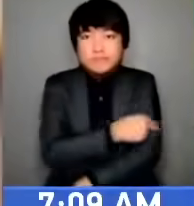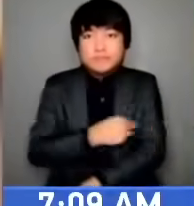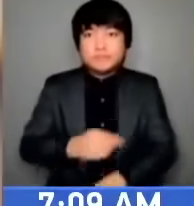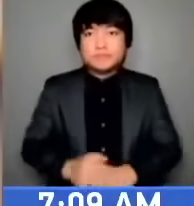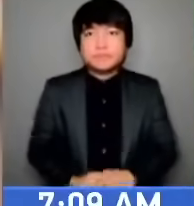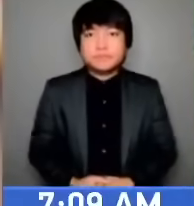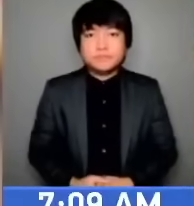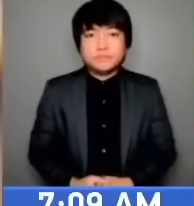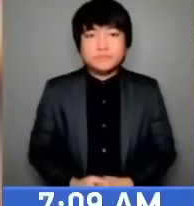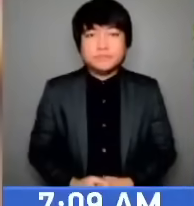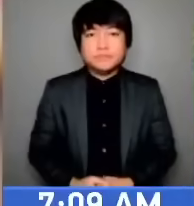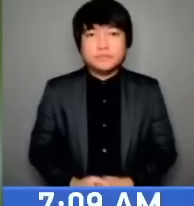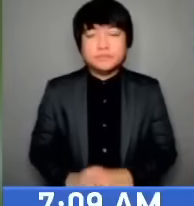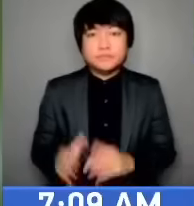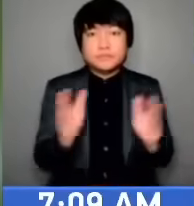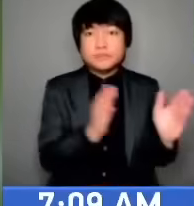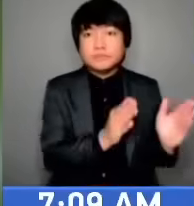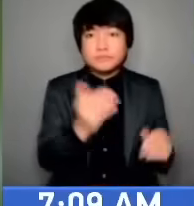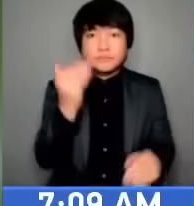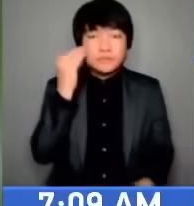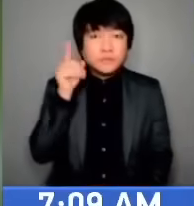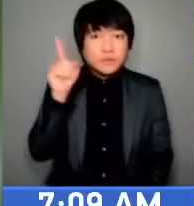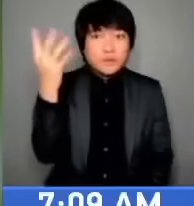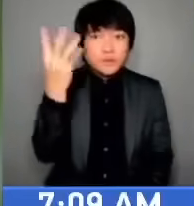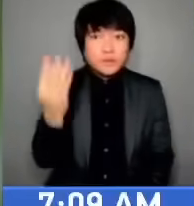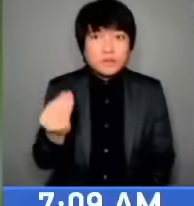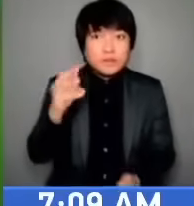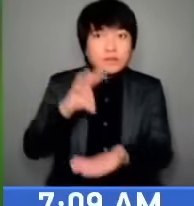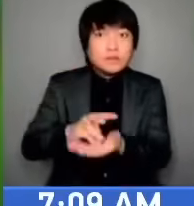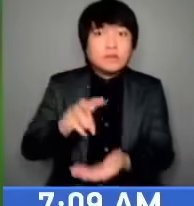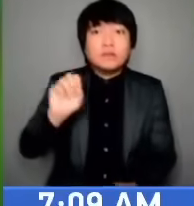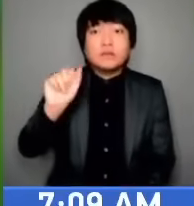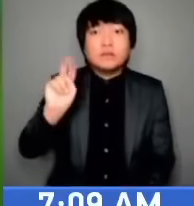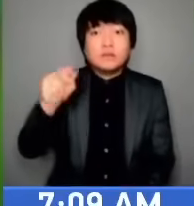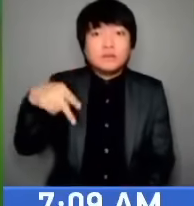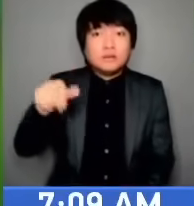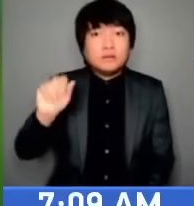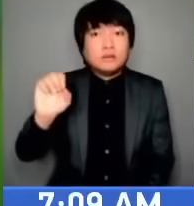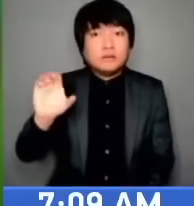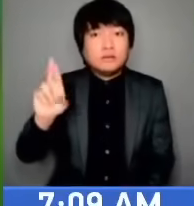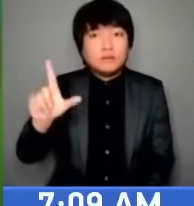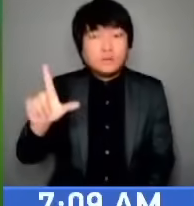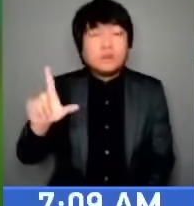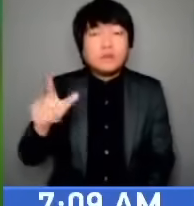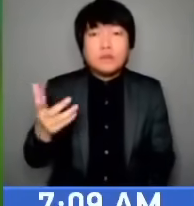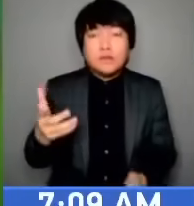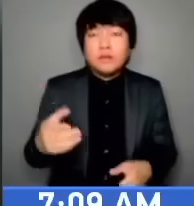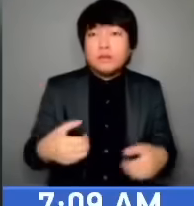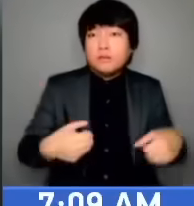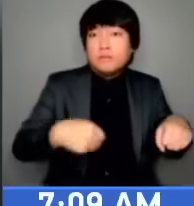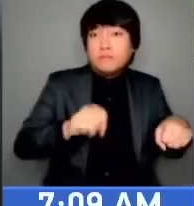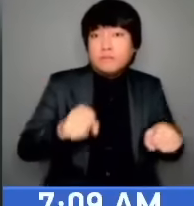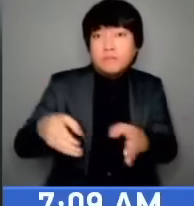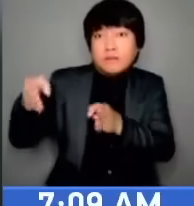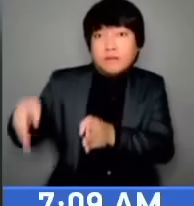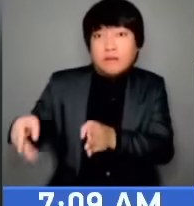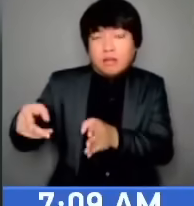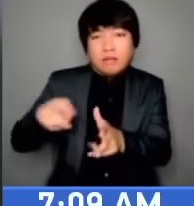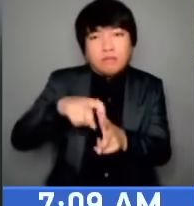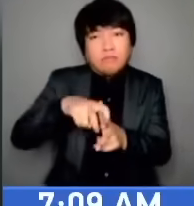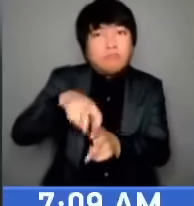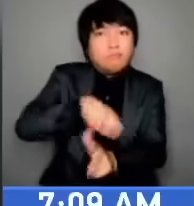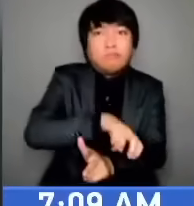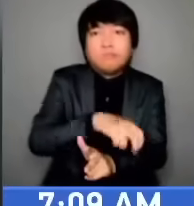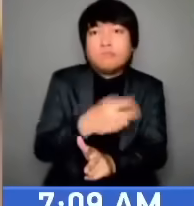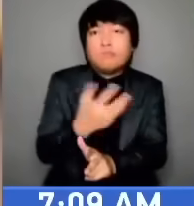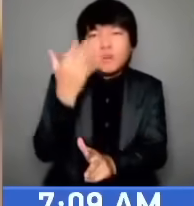Sa bayan ng San Pascual sa Batangas, nahulog sa sinasakyang tricycle ang 57 taong gulang na si Danilo Cabagyo. Nabangga kasi sila